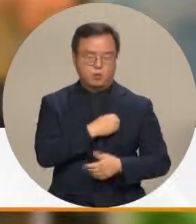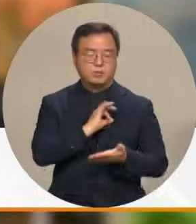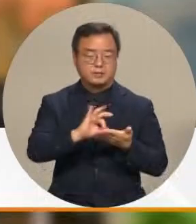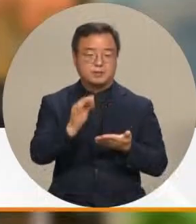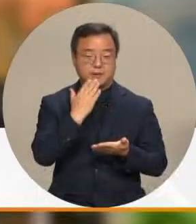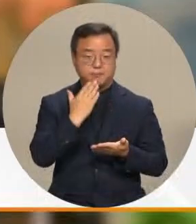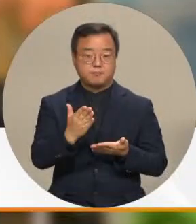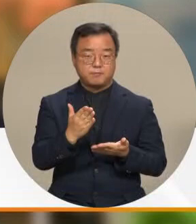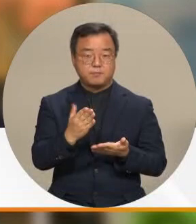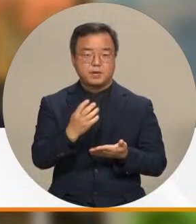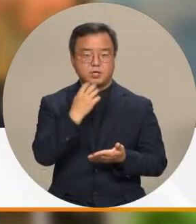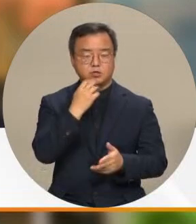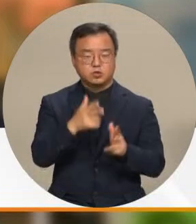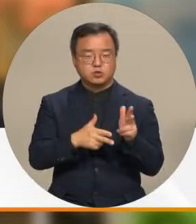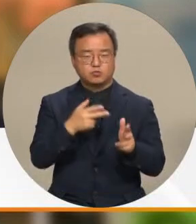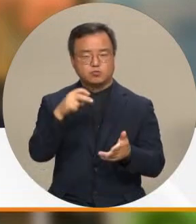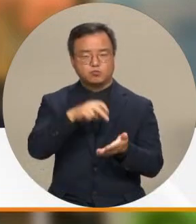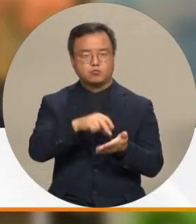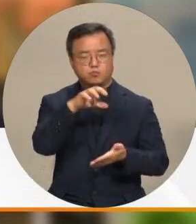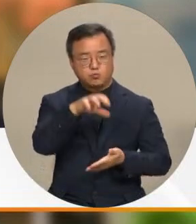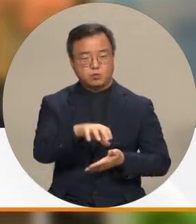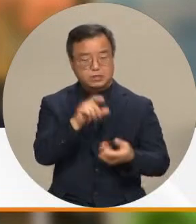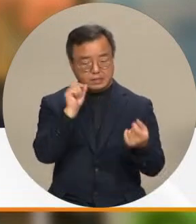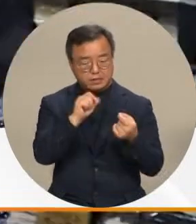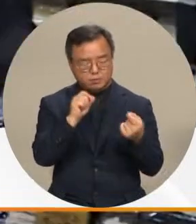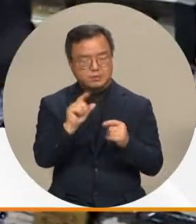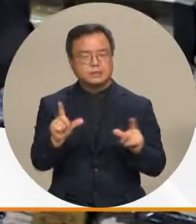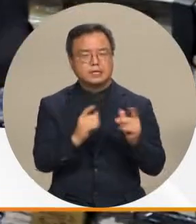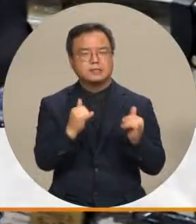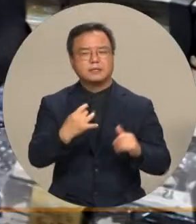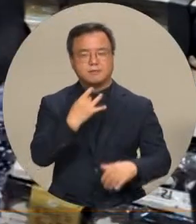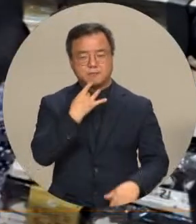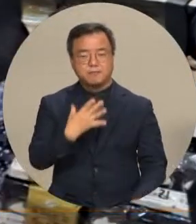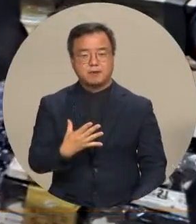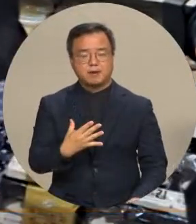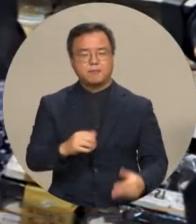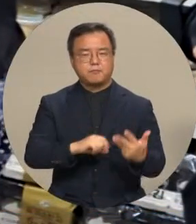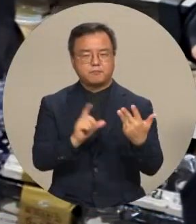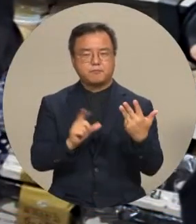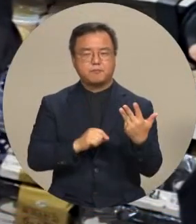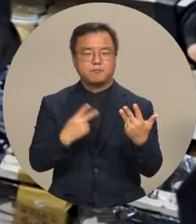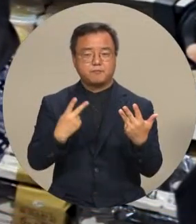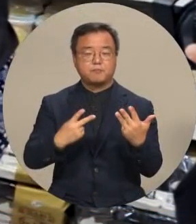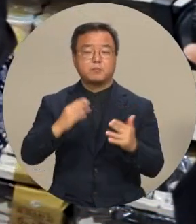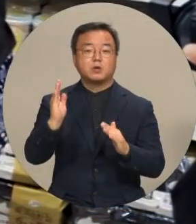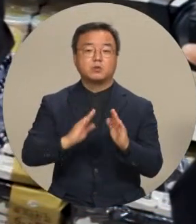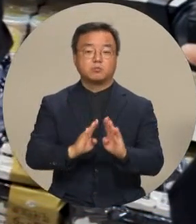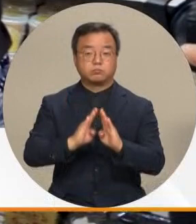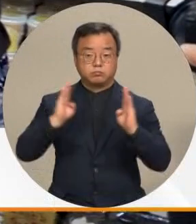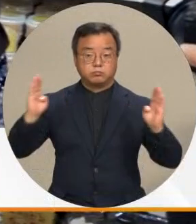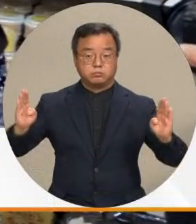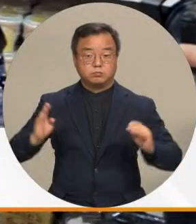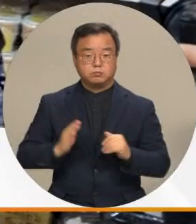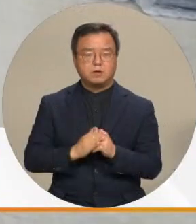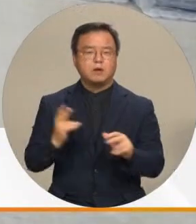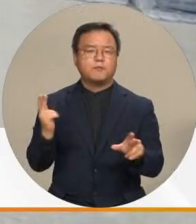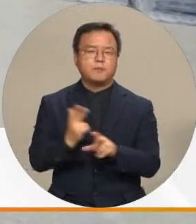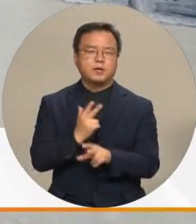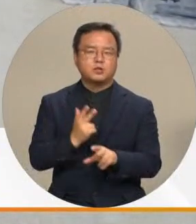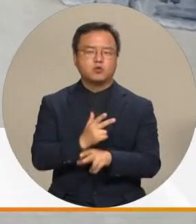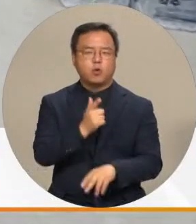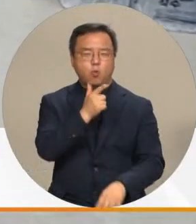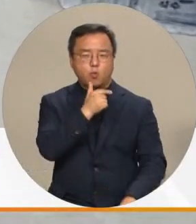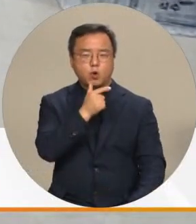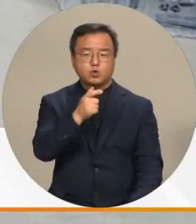서울역 쪽방에 거주하는 주민들만이 이용할 수 있습니다 지난 8월 2일 날 정식 오픈 했는데요 매주 월